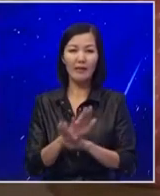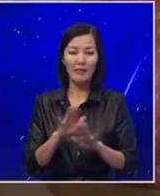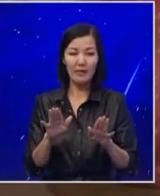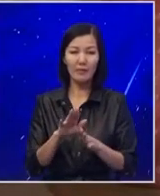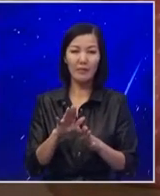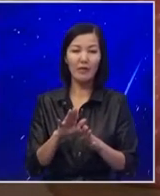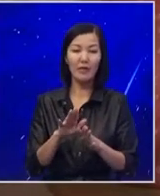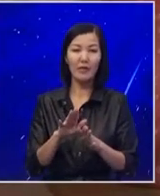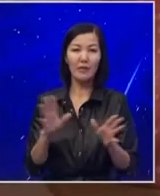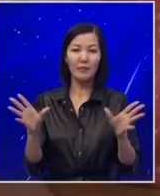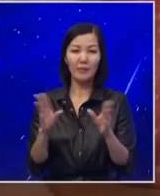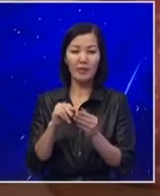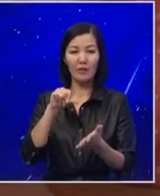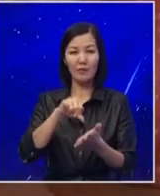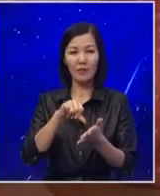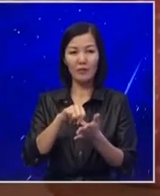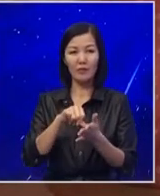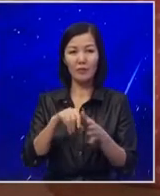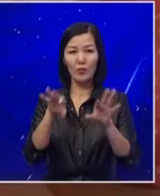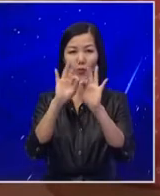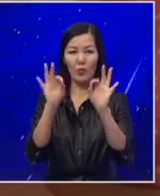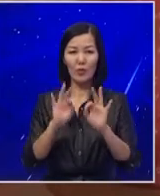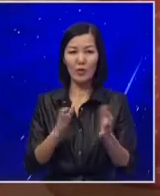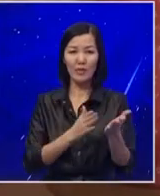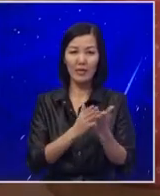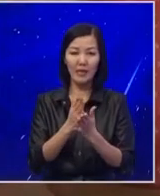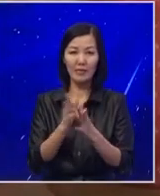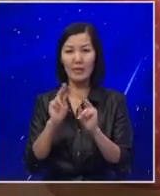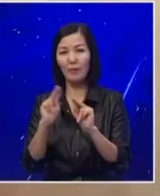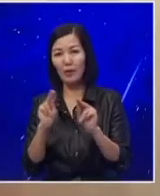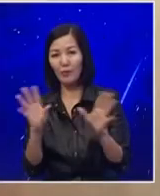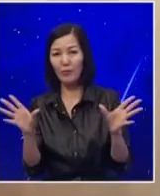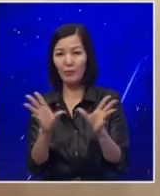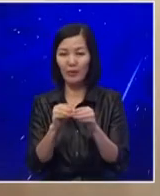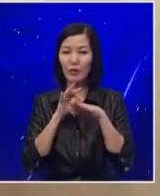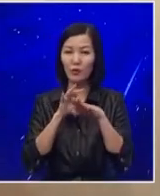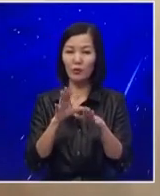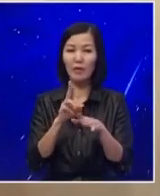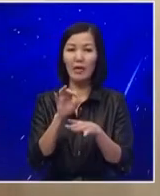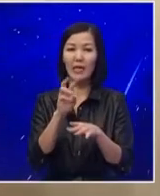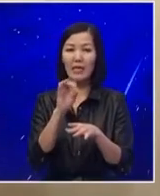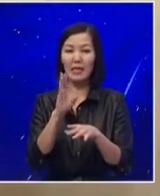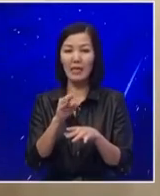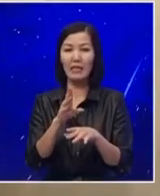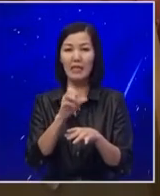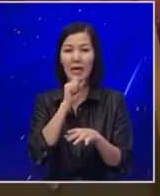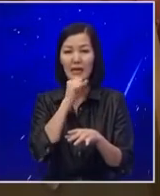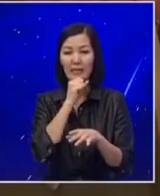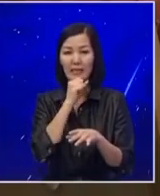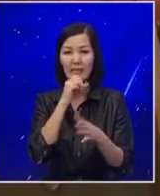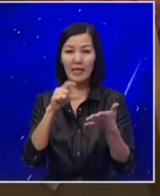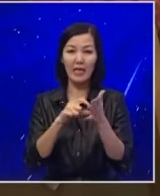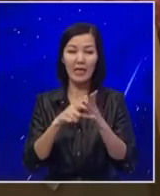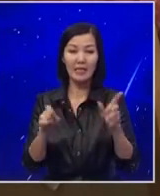орындаймын, сөйтіп жүріп, мен өнер саласында бірдей қызмет еттім. Кенен Әзірбаев атаның класын